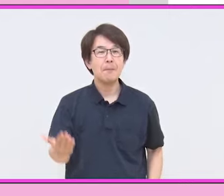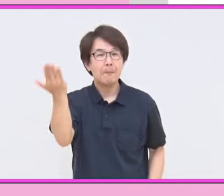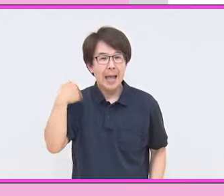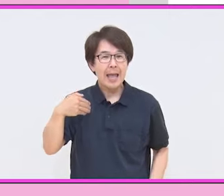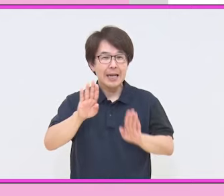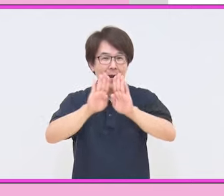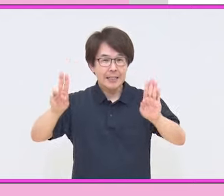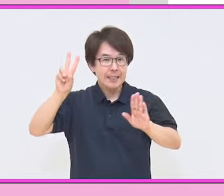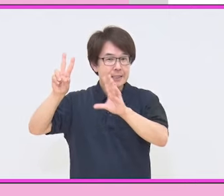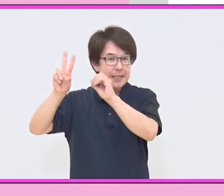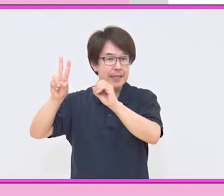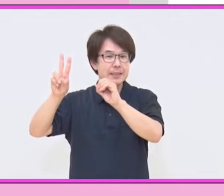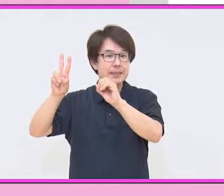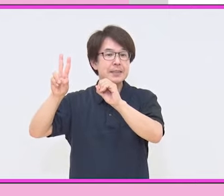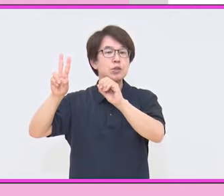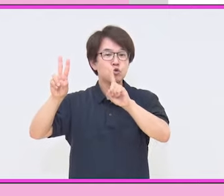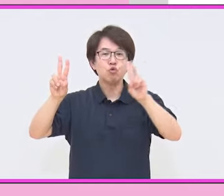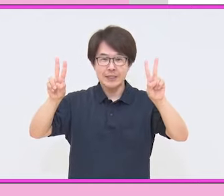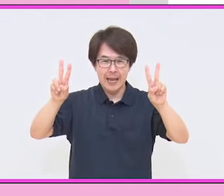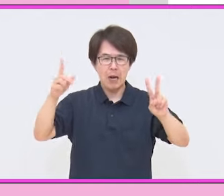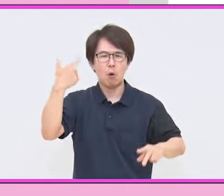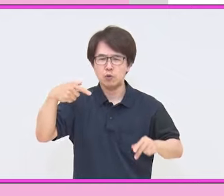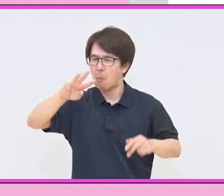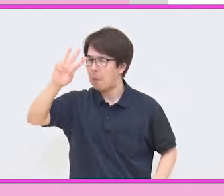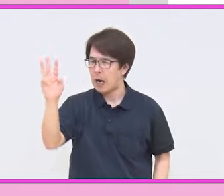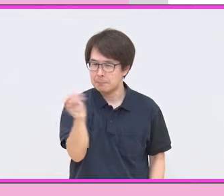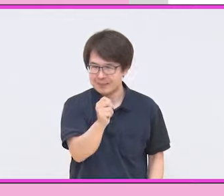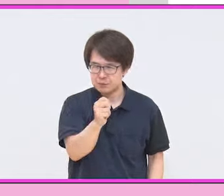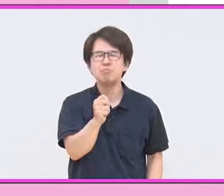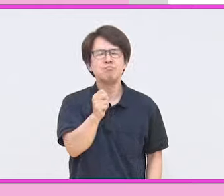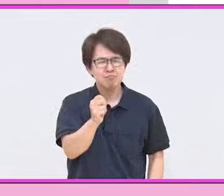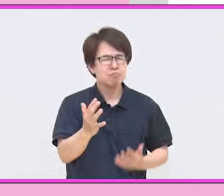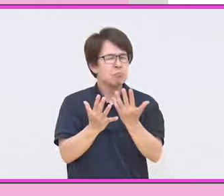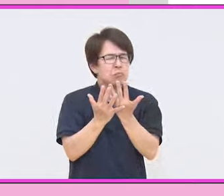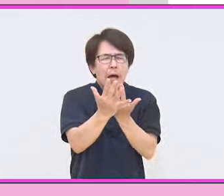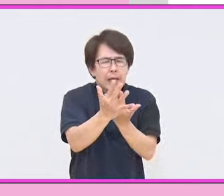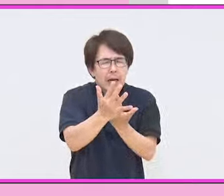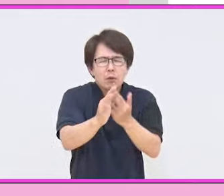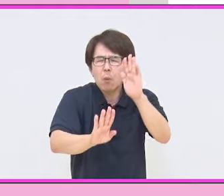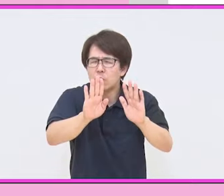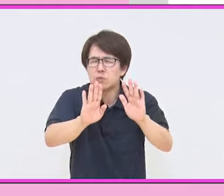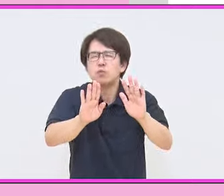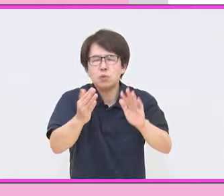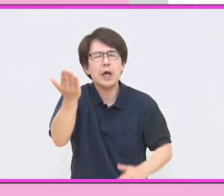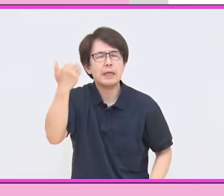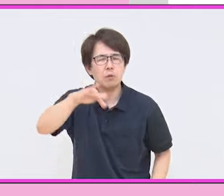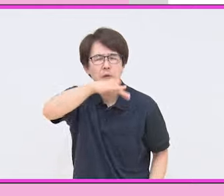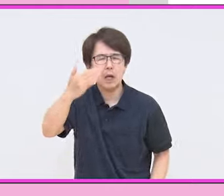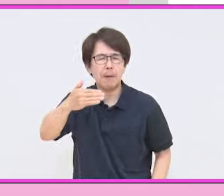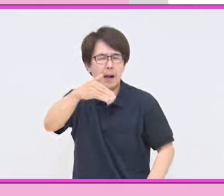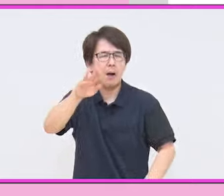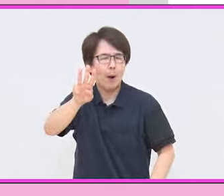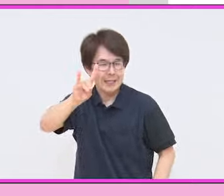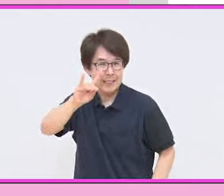ンピック、一体どんな大会だったのかは、先ほど山脇会長からもお話のあった通り